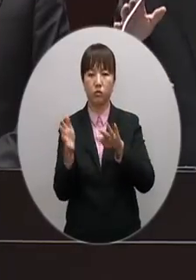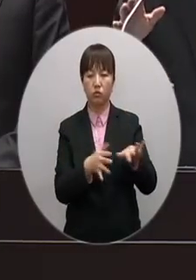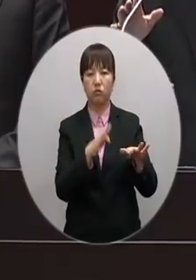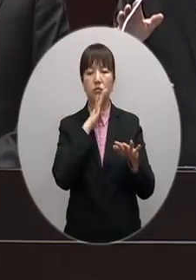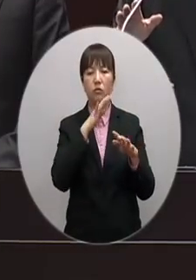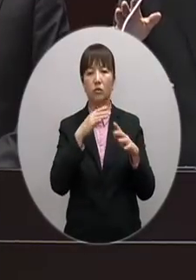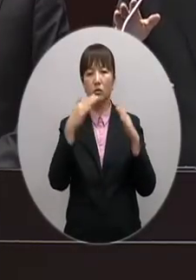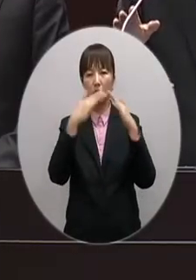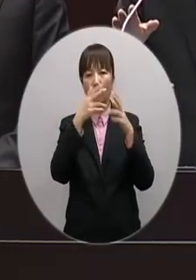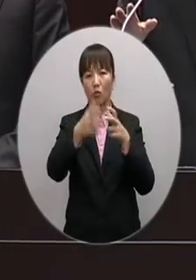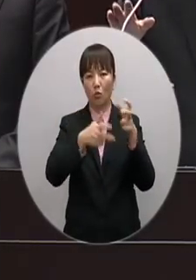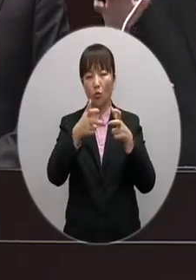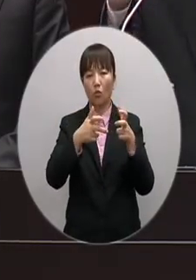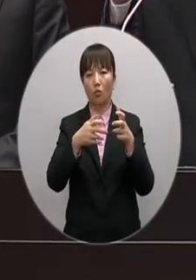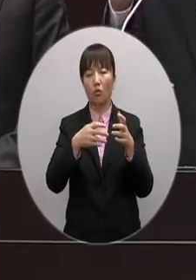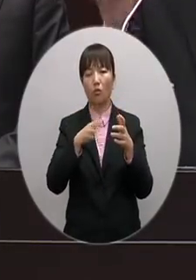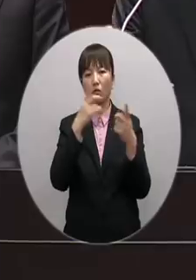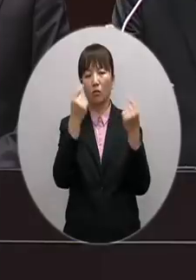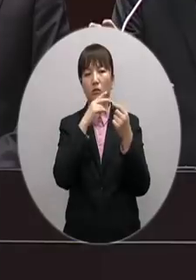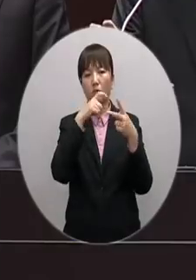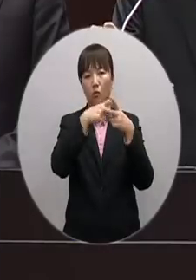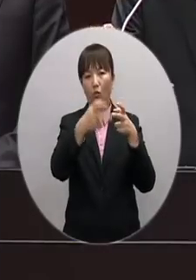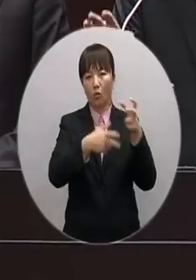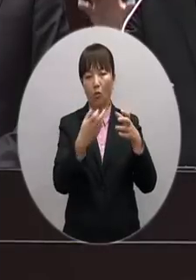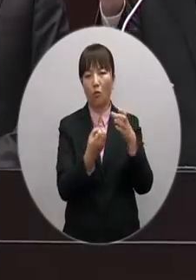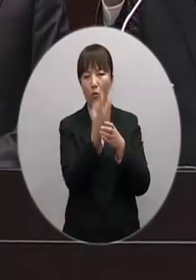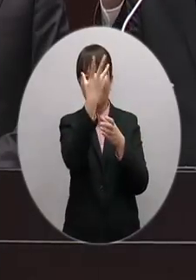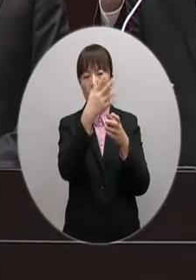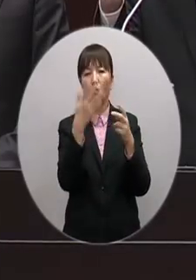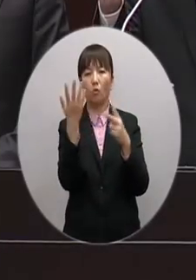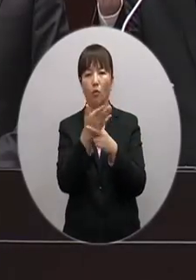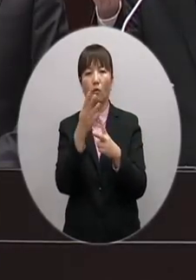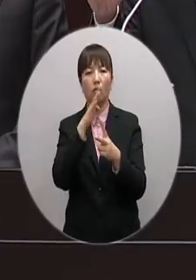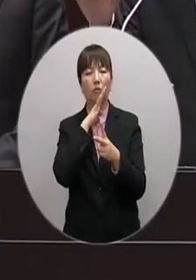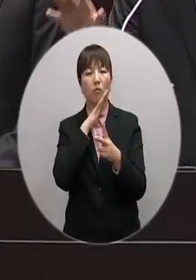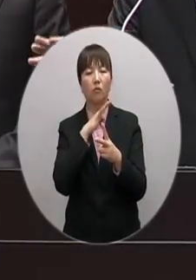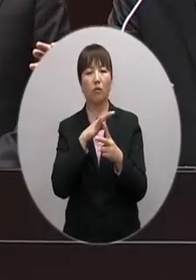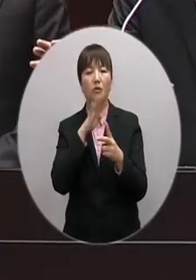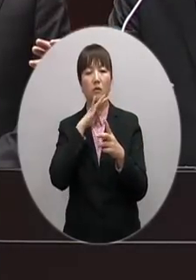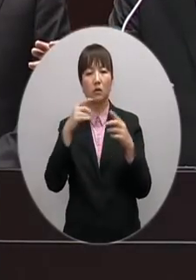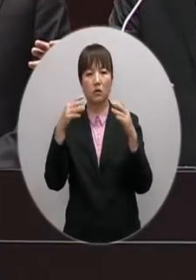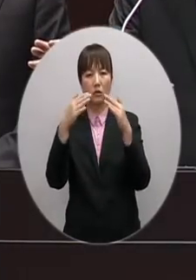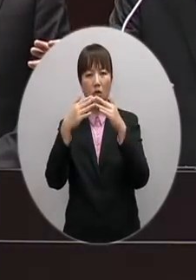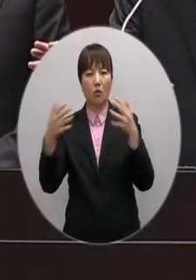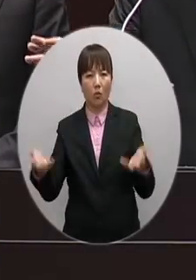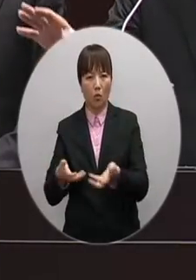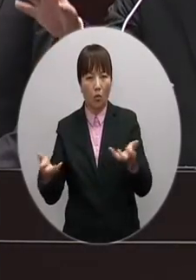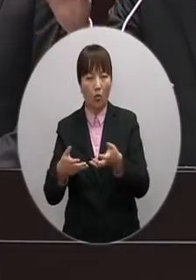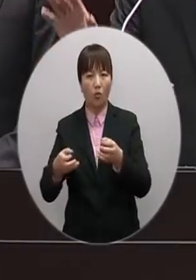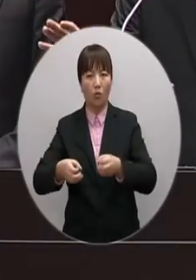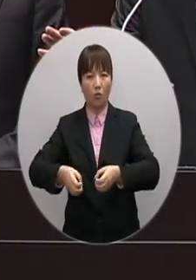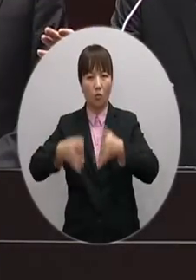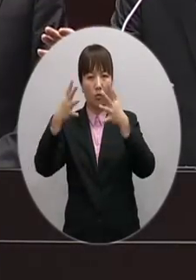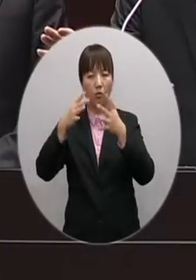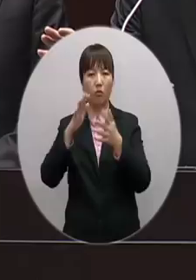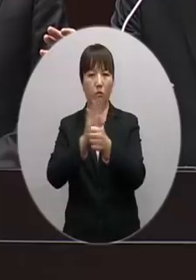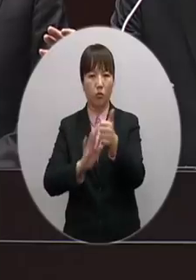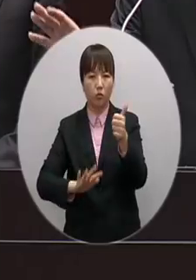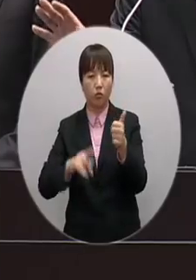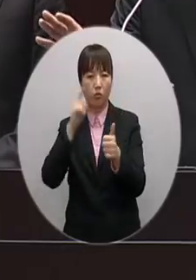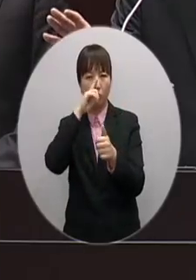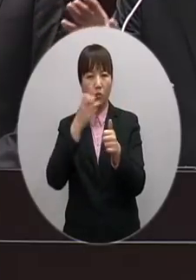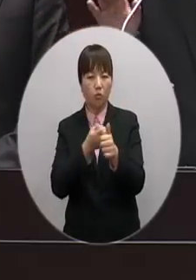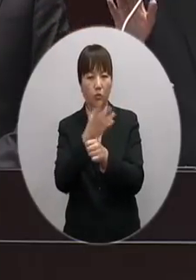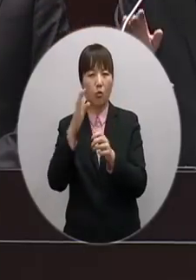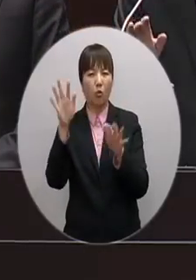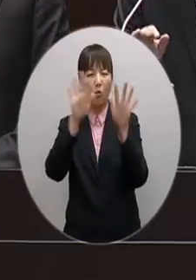外呢，就固定污染源，特别是包括工厂，或者是营建的时候的那一些啊